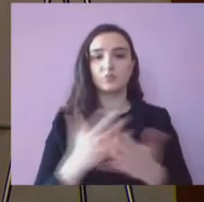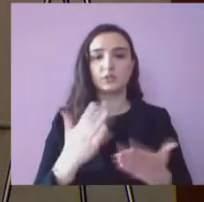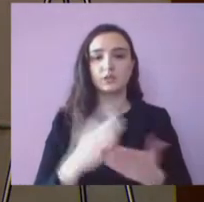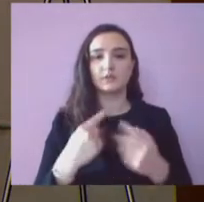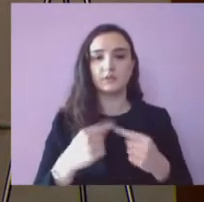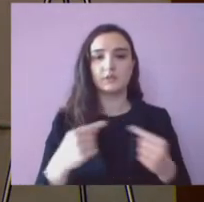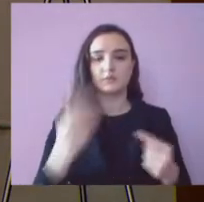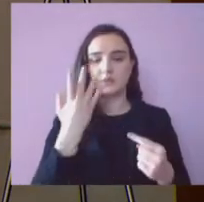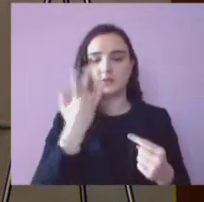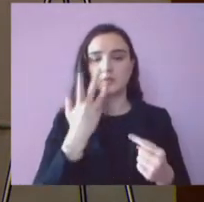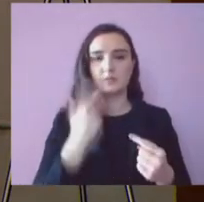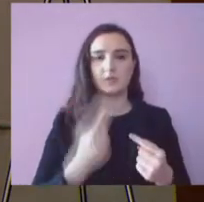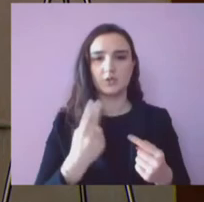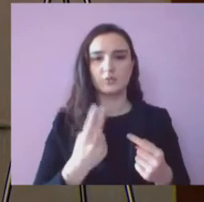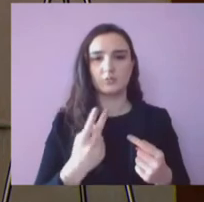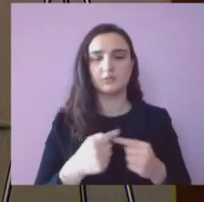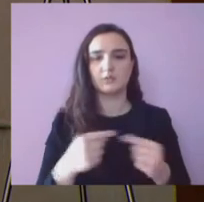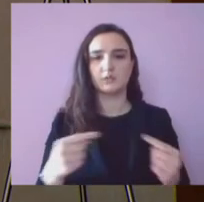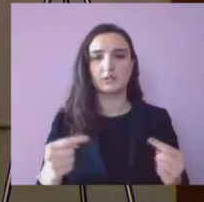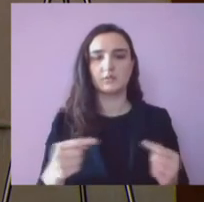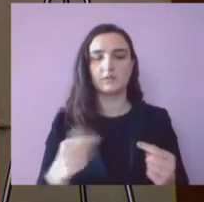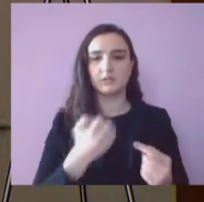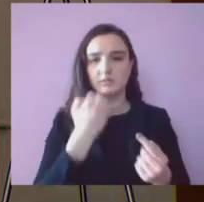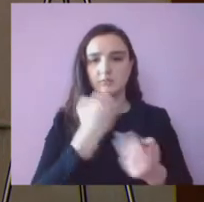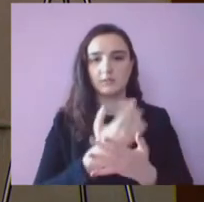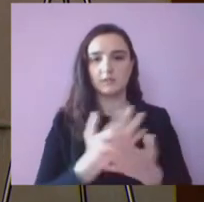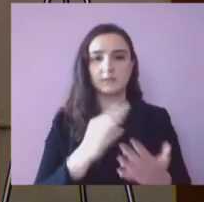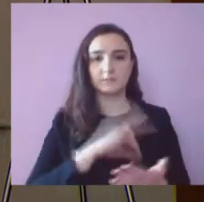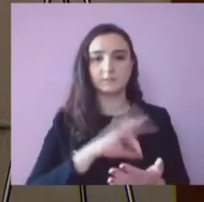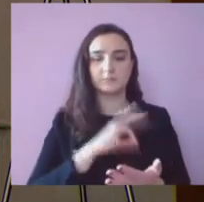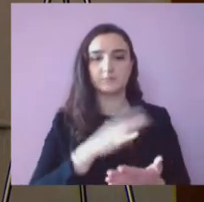შეფერილობა, რომ სხვადასხვა საგანია გამოხატული და ამ საგანს აქვს